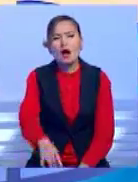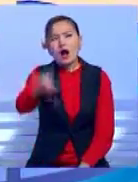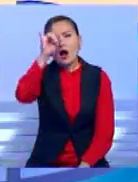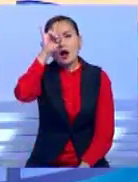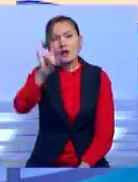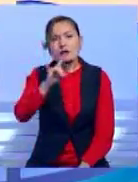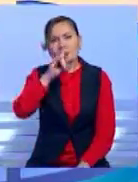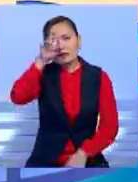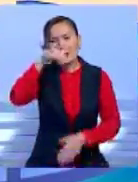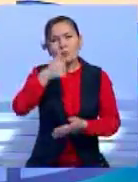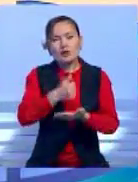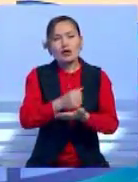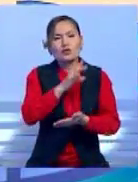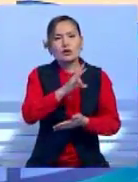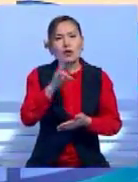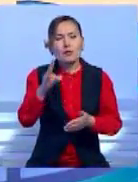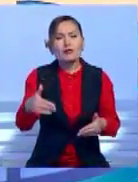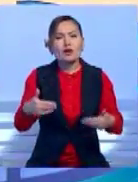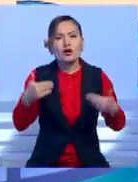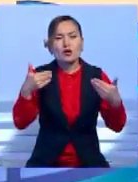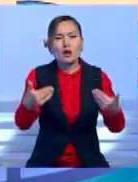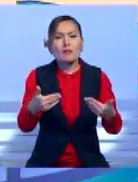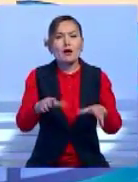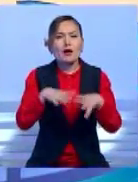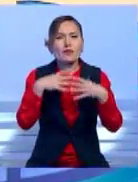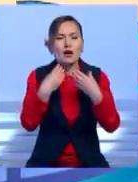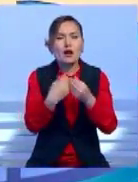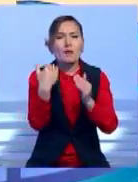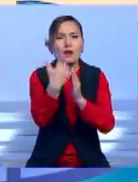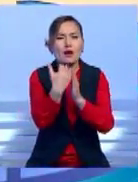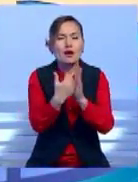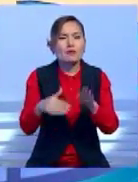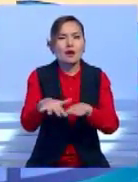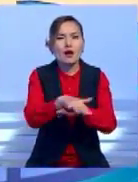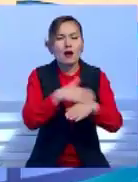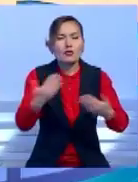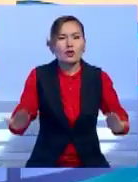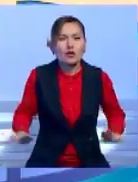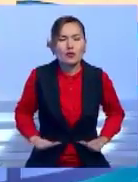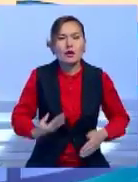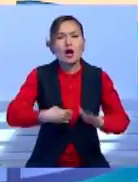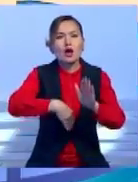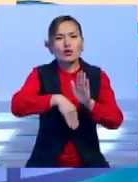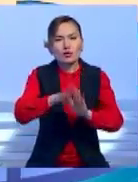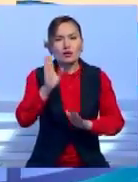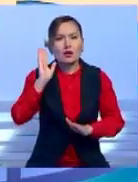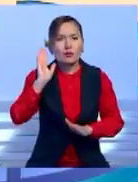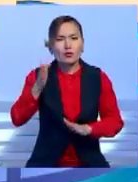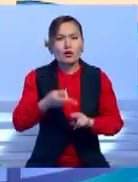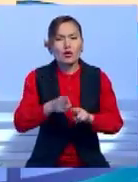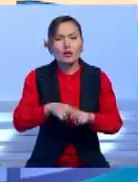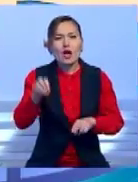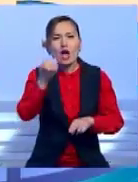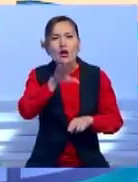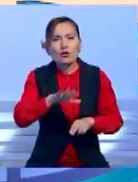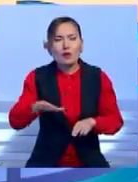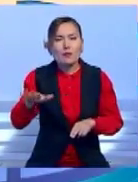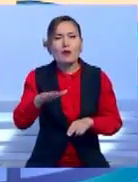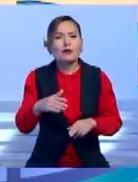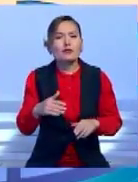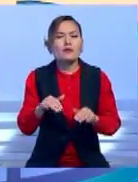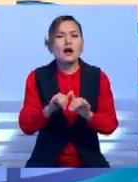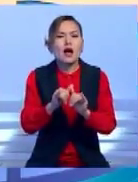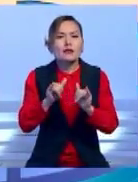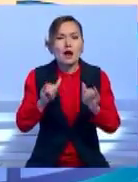Қазақстан президенті Нұрсұлтан Назарбаевтың ұсынған әлеуметтік бастамалары халықтың әл-ауқатын көшілгері жақсартады. Бұл Еуропалық қайта құру